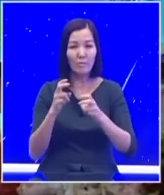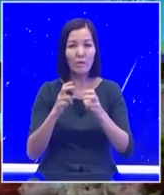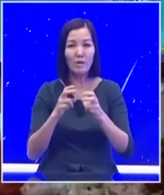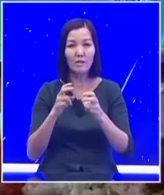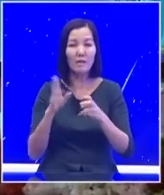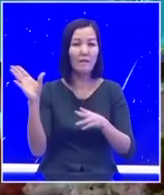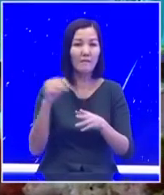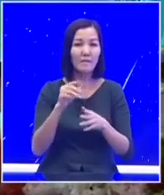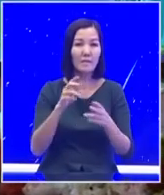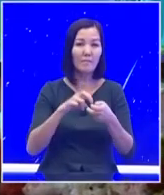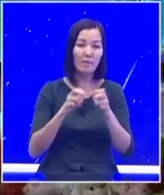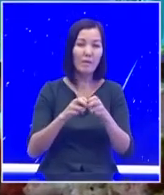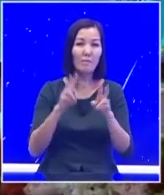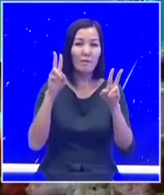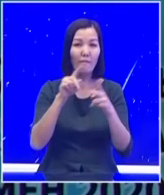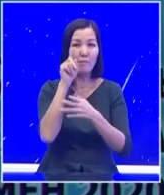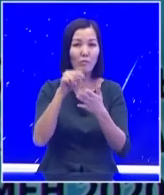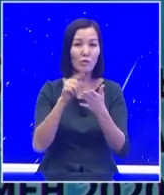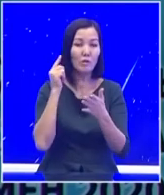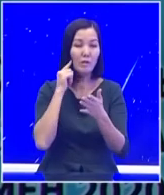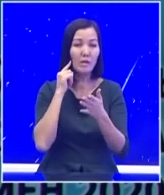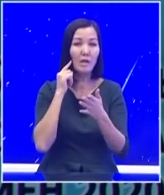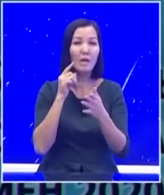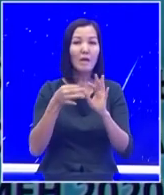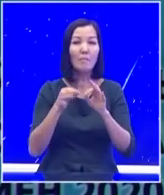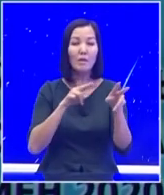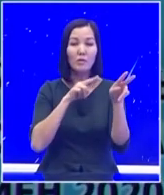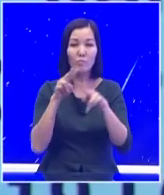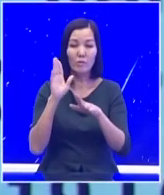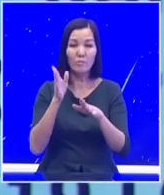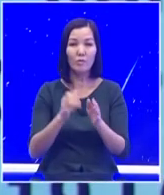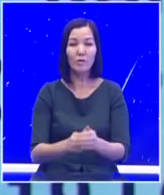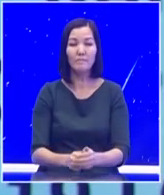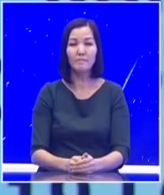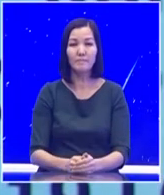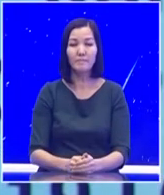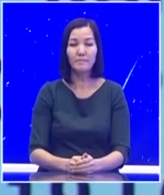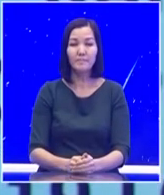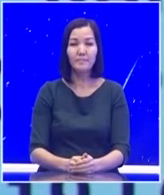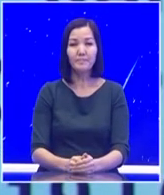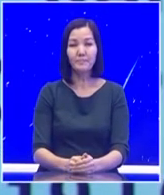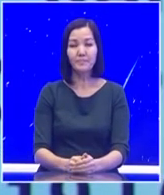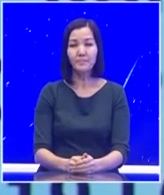были услышаны. Решение вопросов взяты под особый контроль акима области.